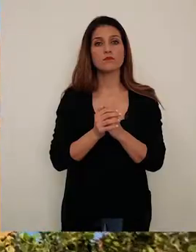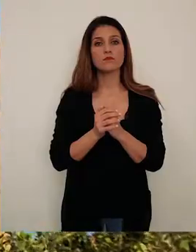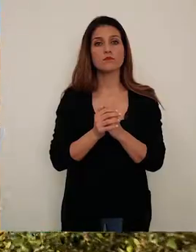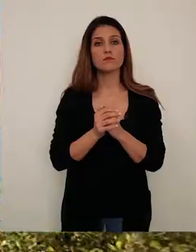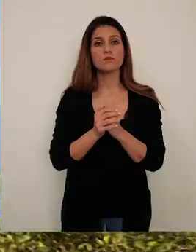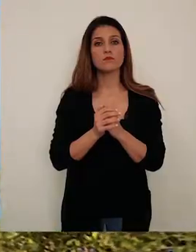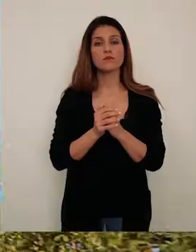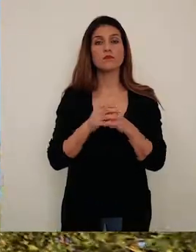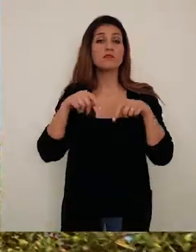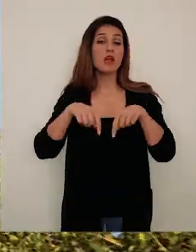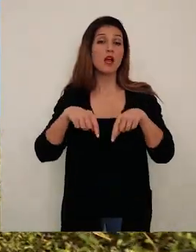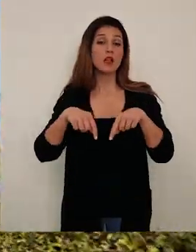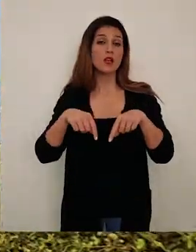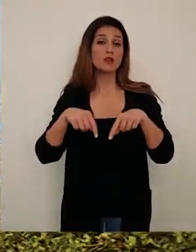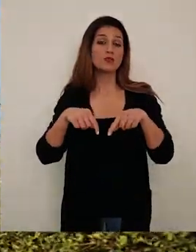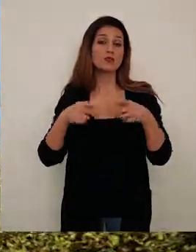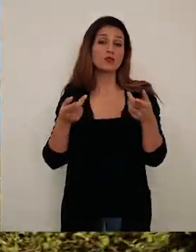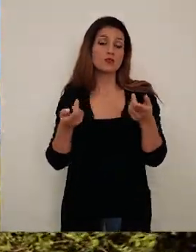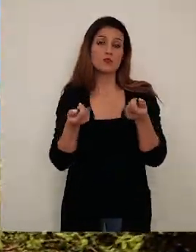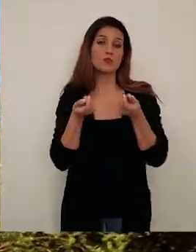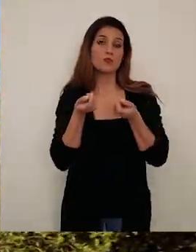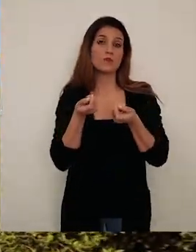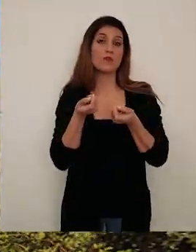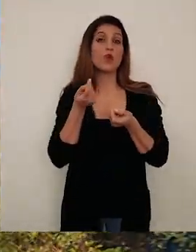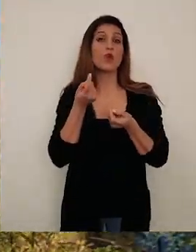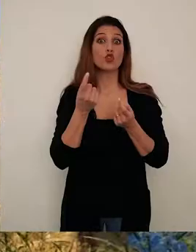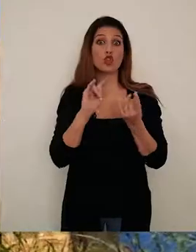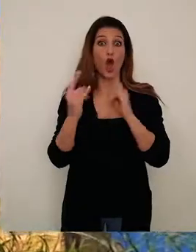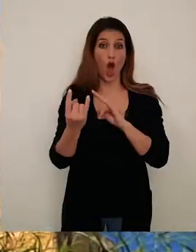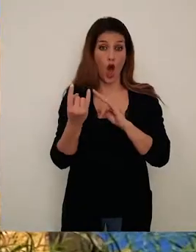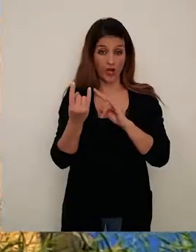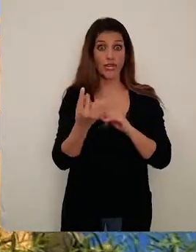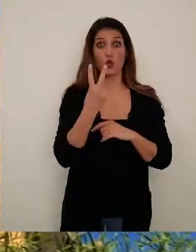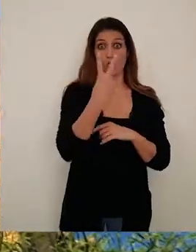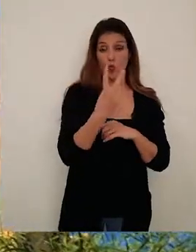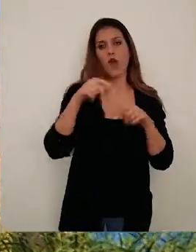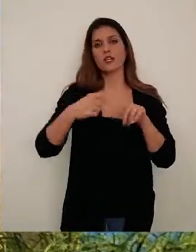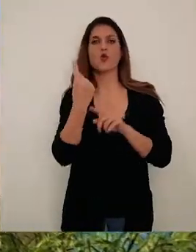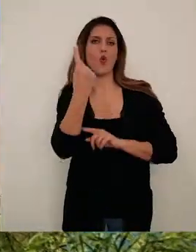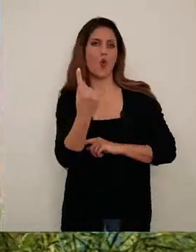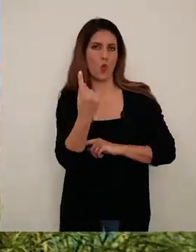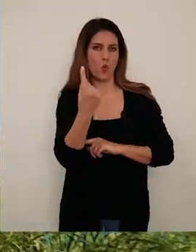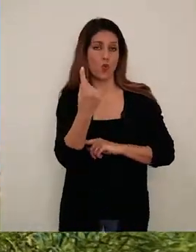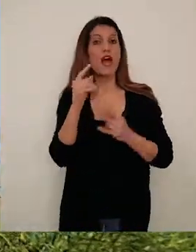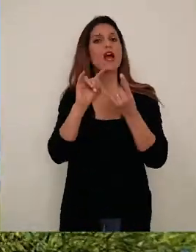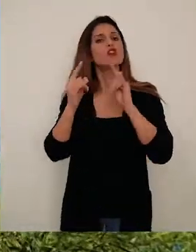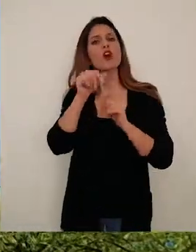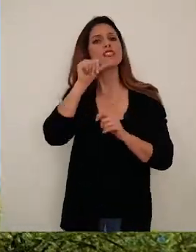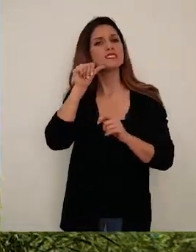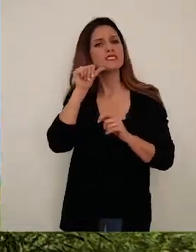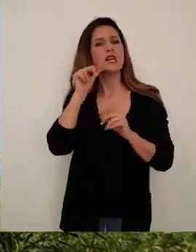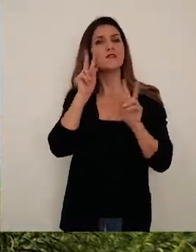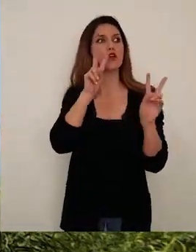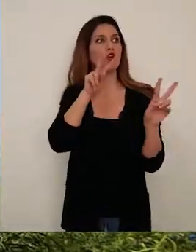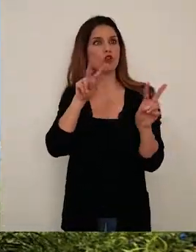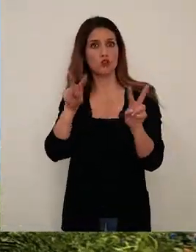Di essa oggi rimane in piedi e ben conservata una delle due torri che un tempo rendevano il castello controllato e protetto da